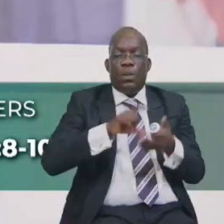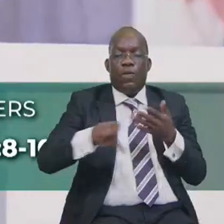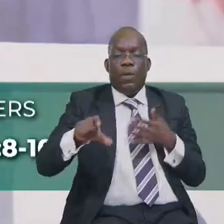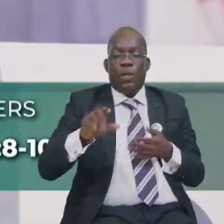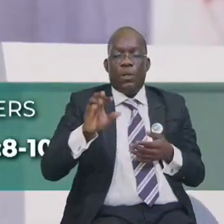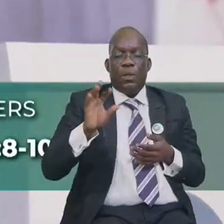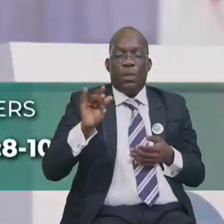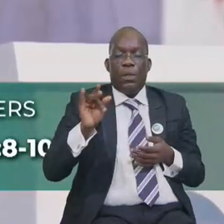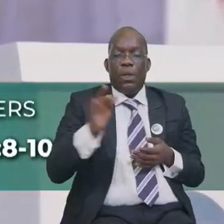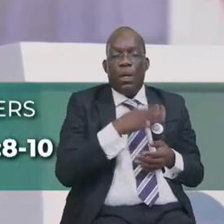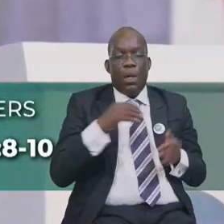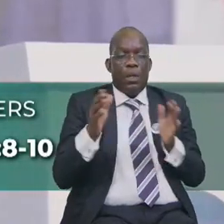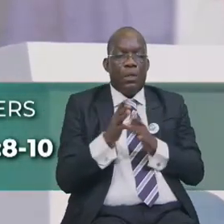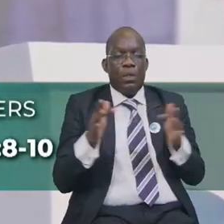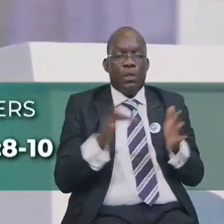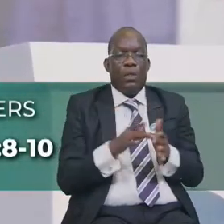Jésus